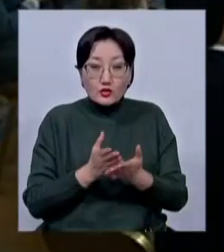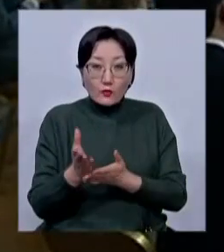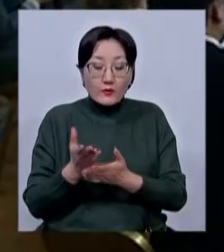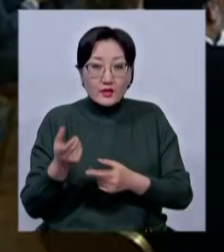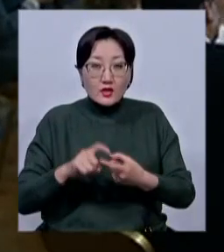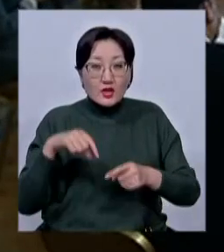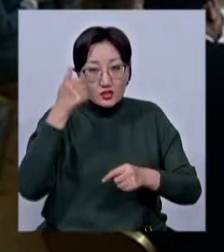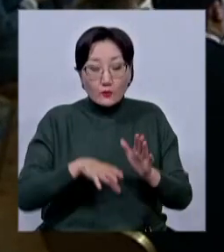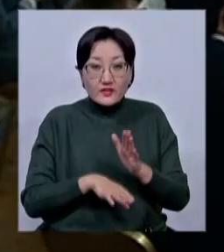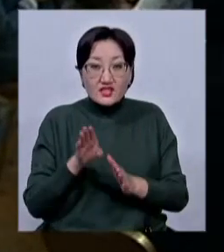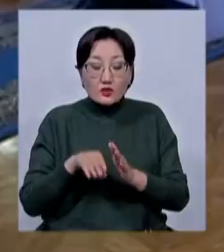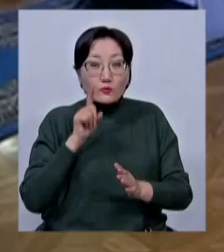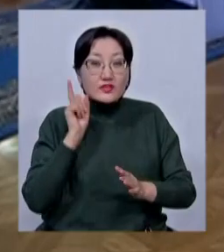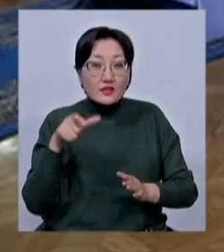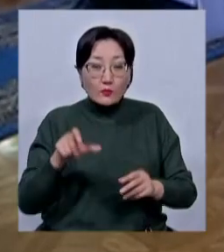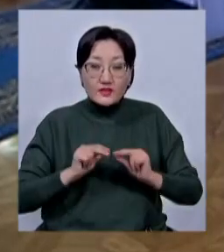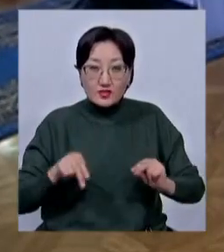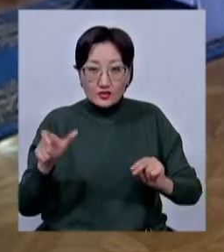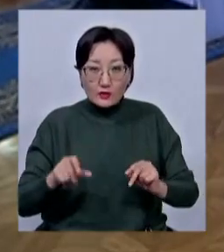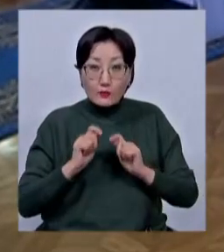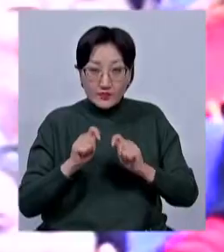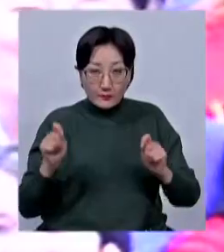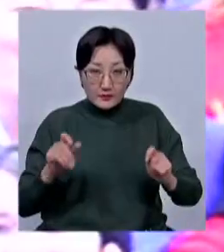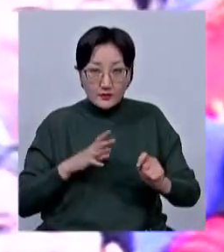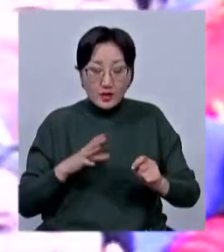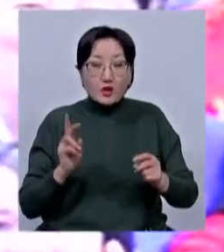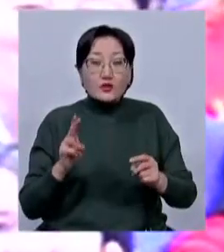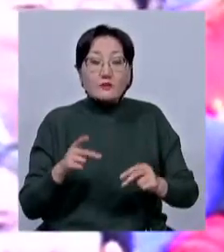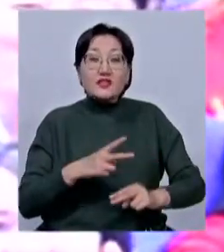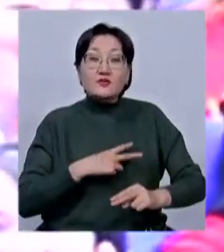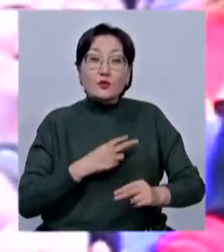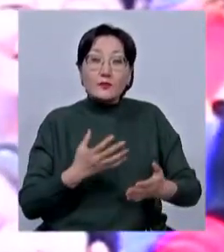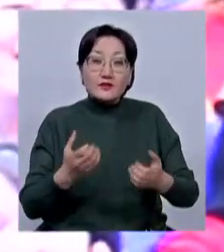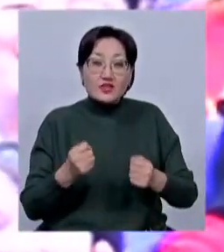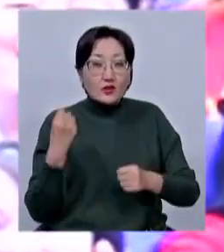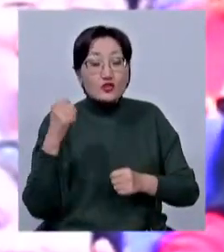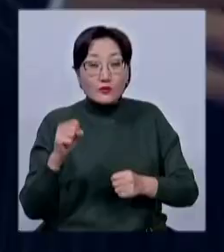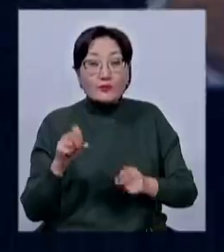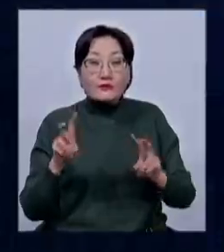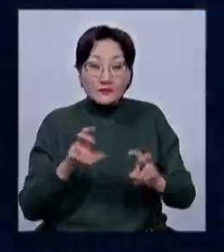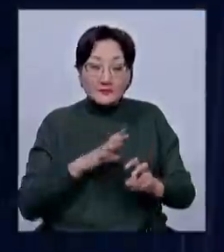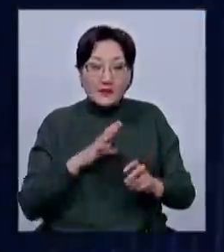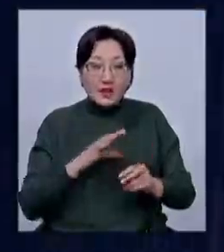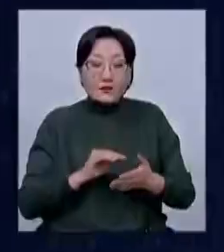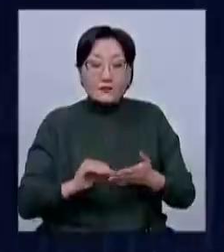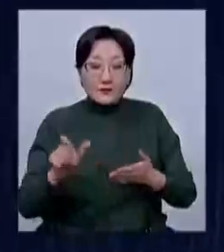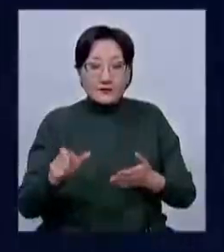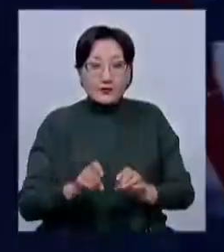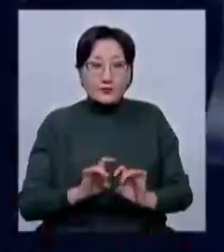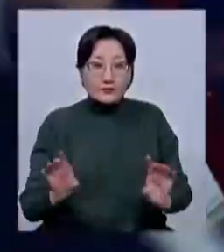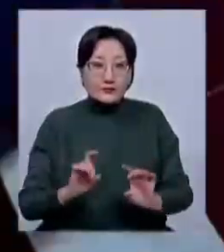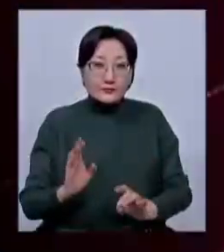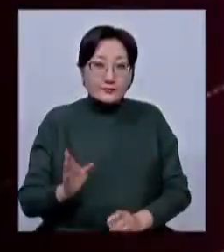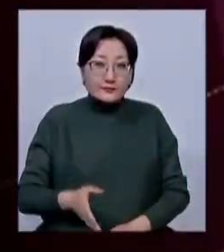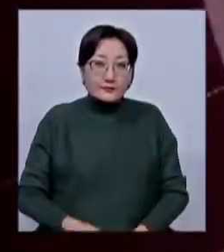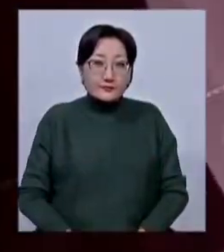бойынша жылдың үздік жастары мен ұстаздары марапатталды. Кімдер төсбелгі тағып жеңімпаз атанды? Сәлден соң білесіздер.